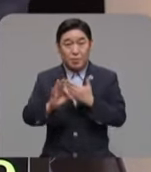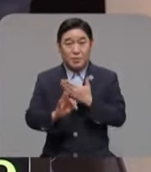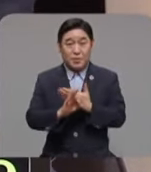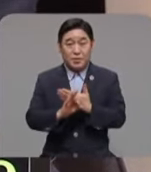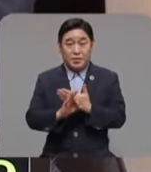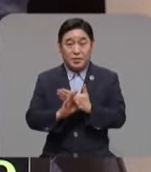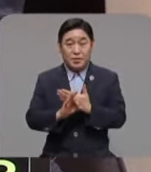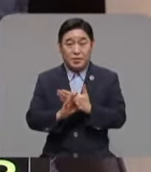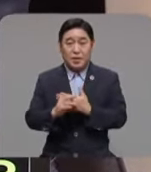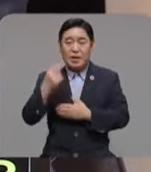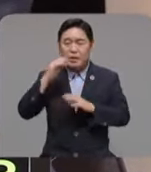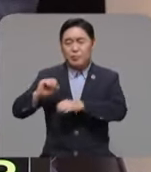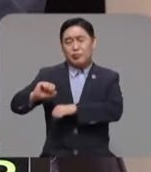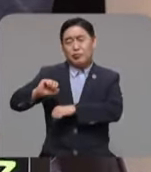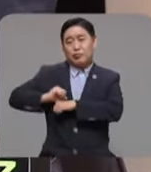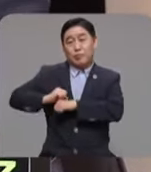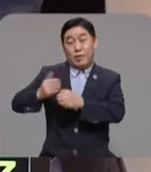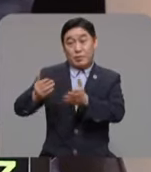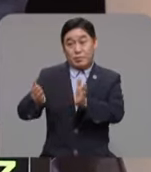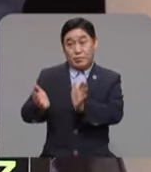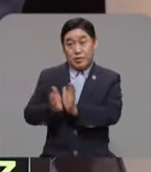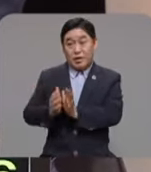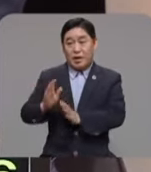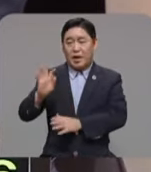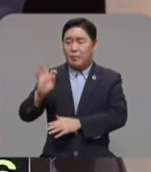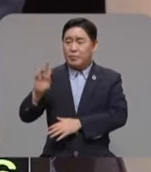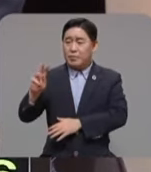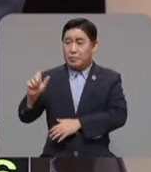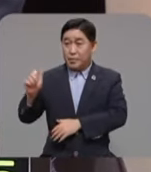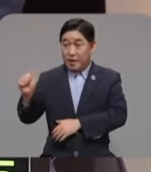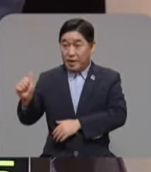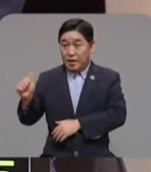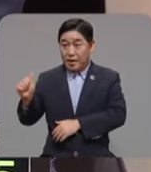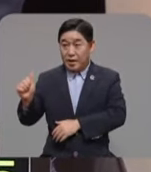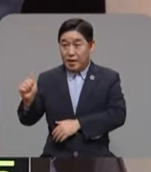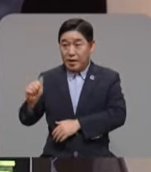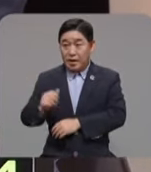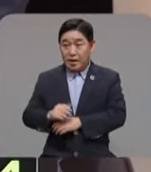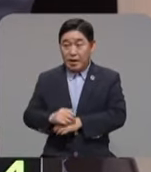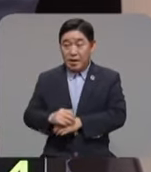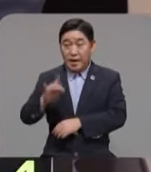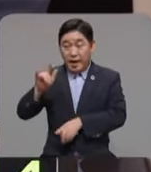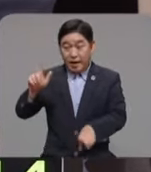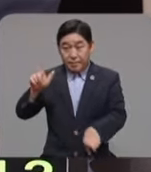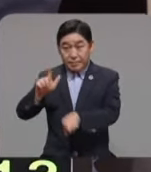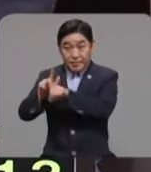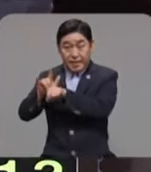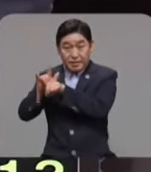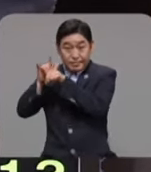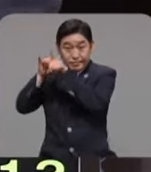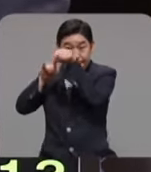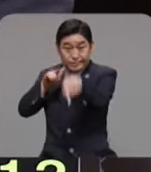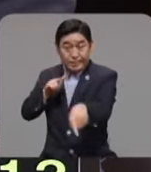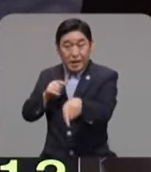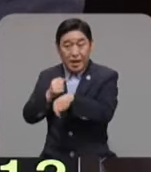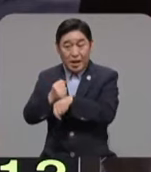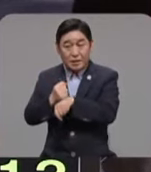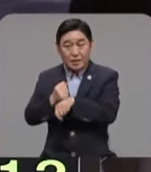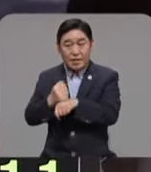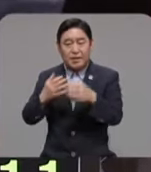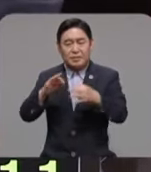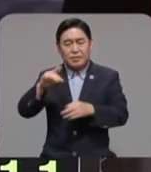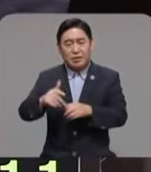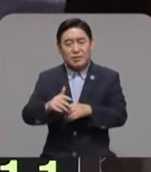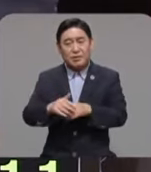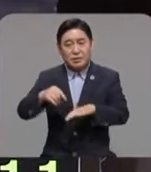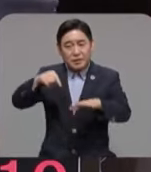이 보도가 네. 미국 국방부가 미국 공군이 F-35A에 네. 예 전술 핵무기를 해가지고 벙커버스 타는 네.